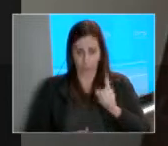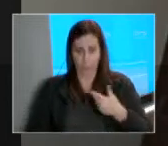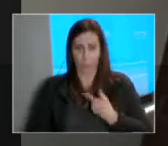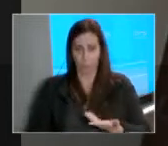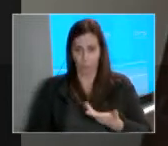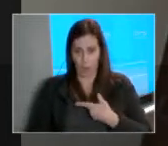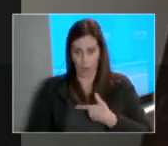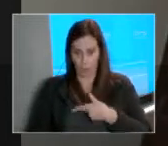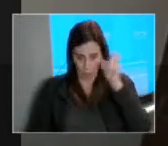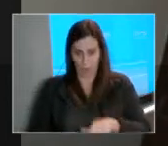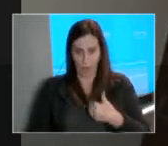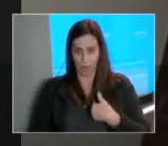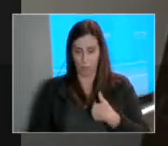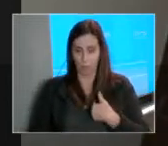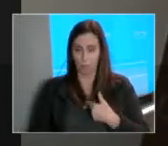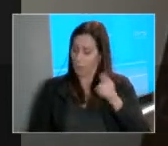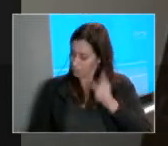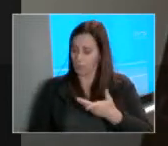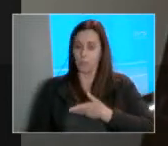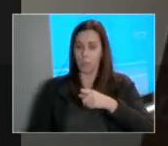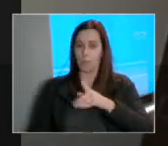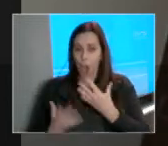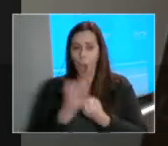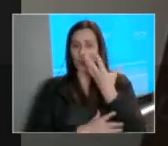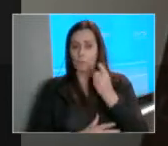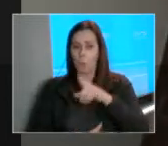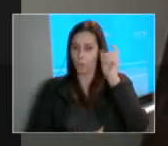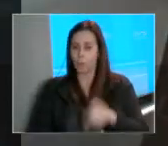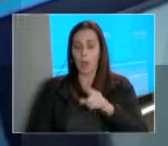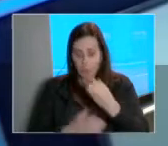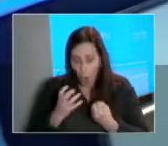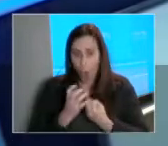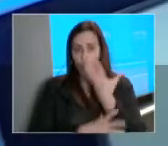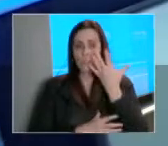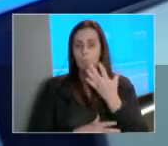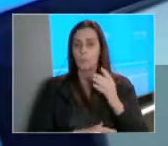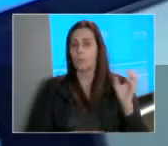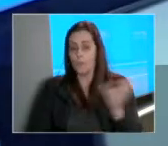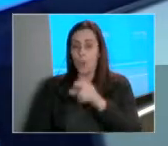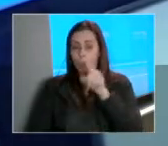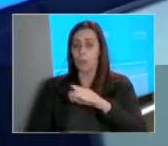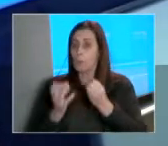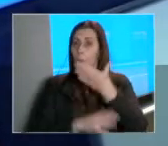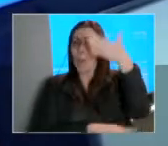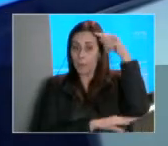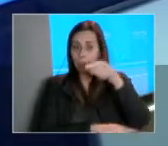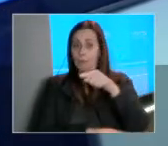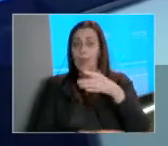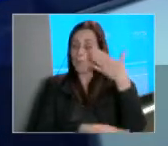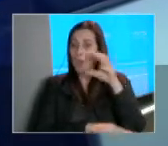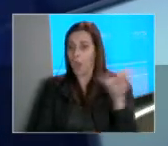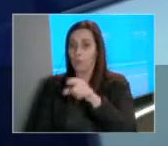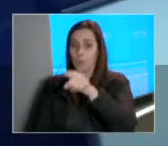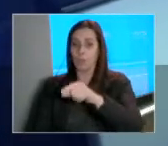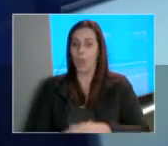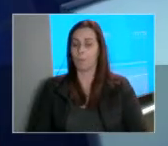לנו? אנחנו נחשבים בני אדם בכלל? מגיע לכם, כי אתם חלוצים, לא רק בני אדם. אתם חלוצים שהושמתם שם עם קום המדינה, על ידי המדינה.